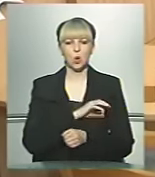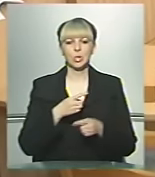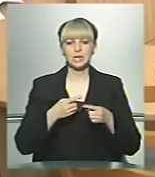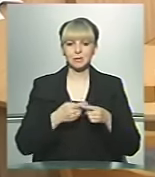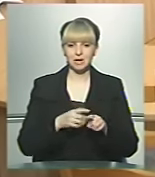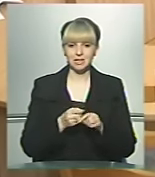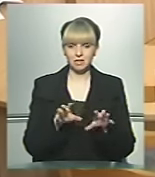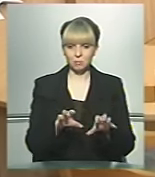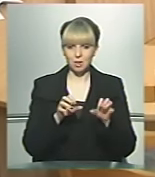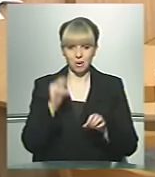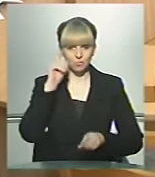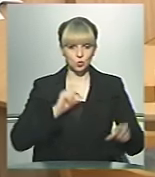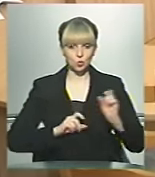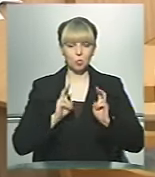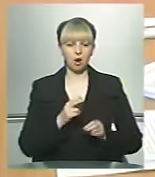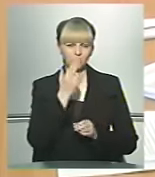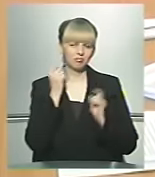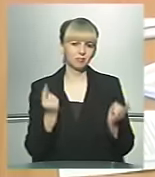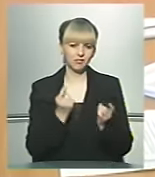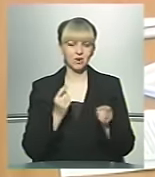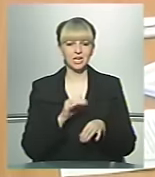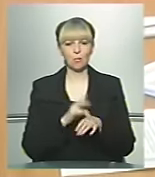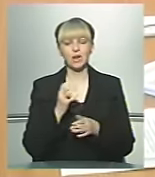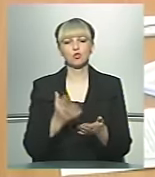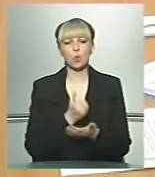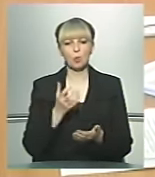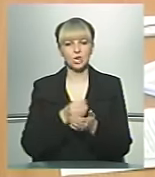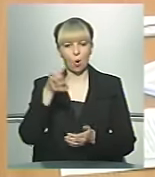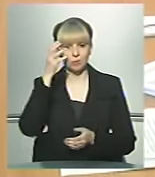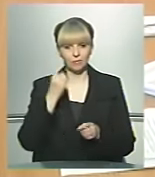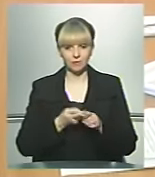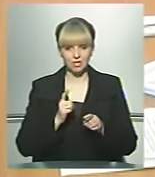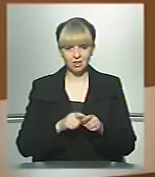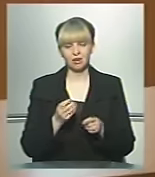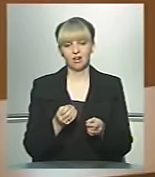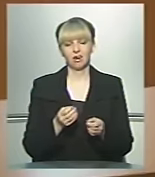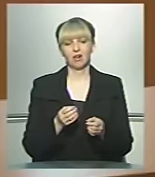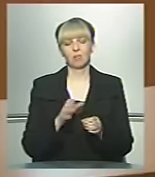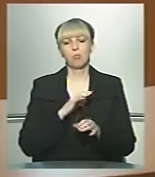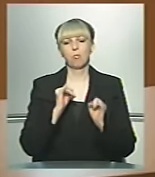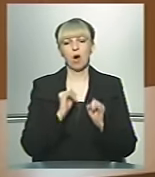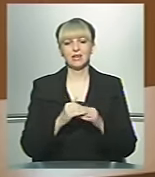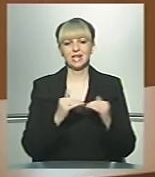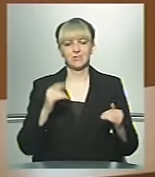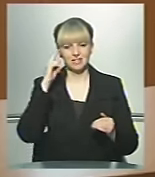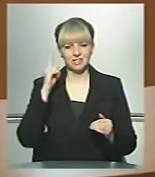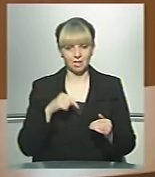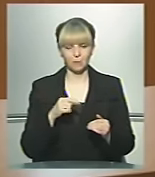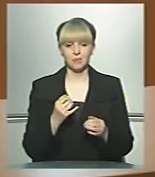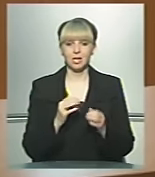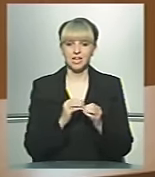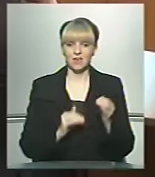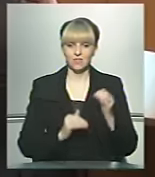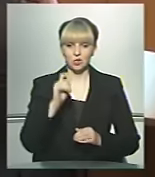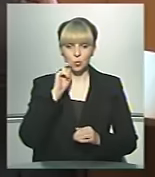все це сприймалося студентами як звичні явища при здобутті освіти. Від цього і кульгав рівень знань випускників. Тепер же у 10